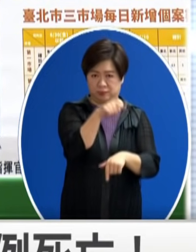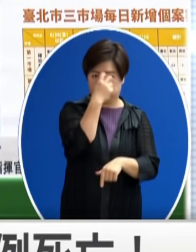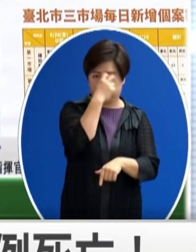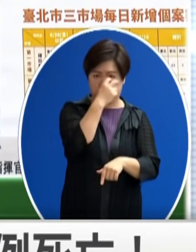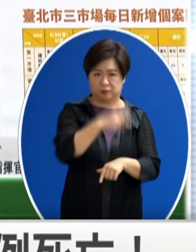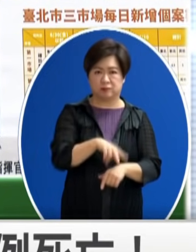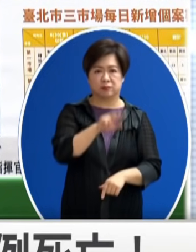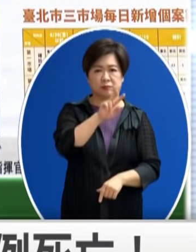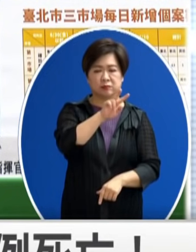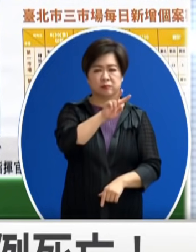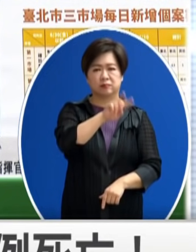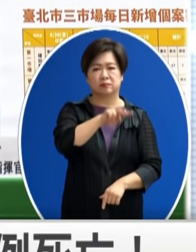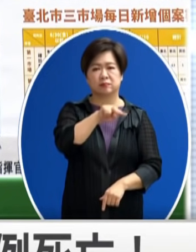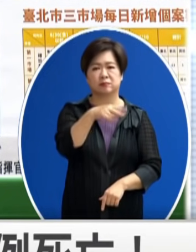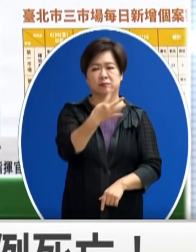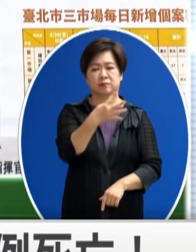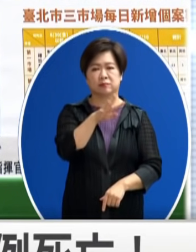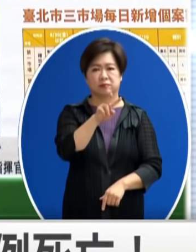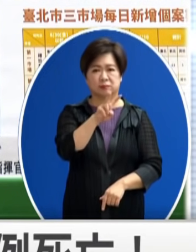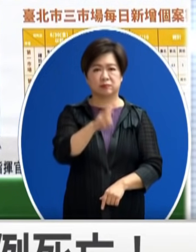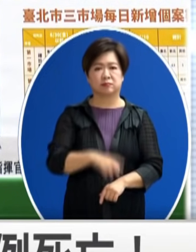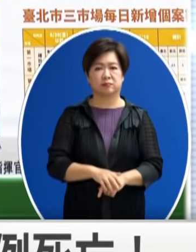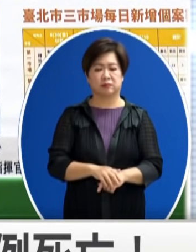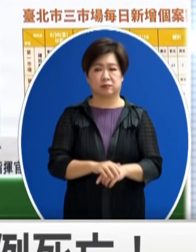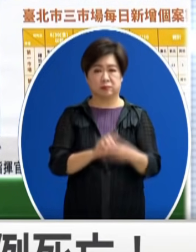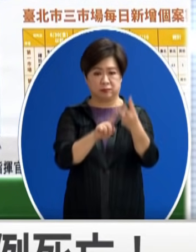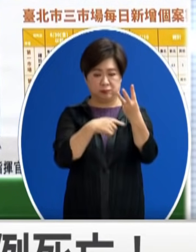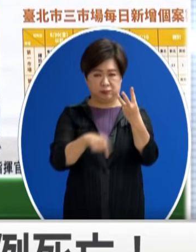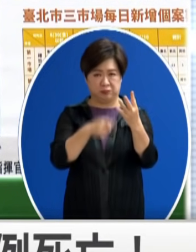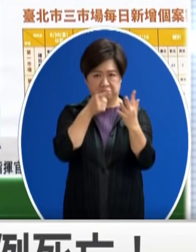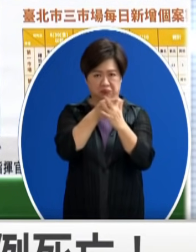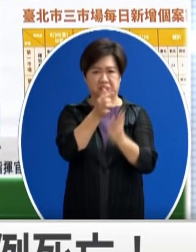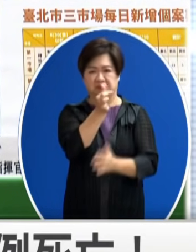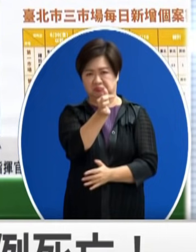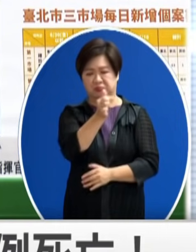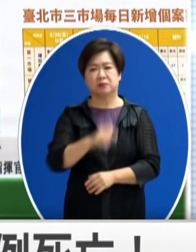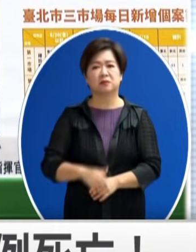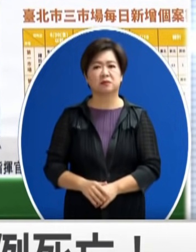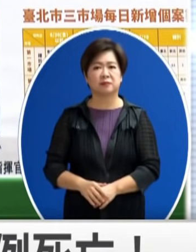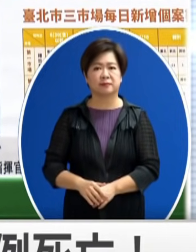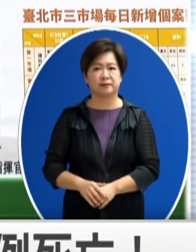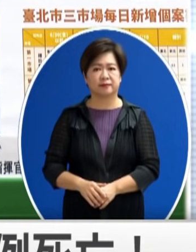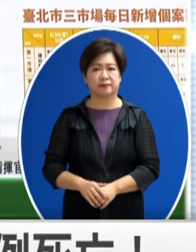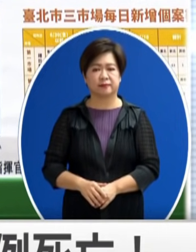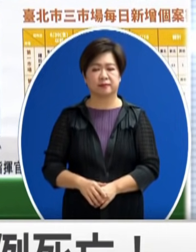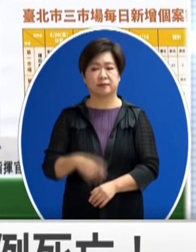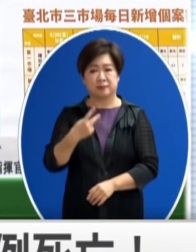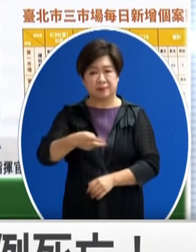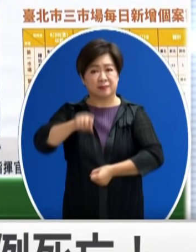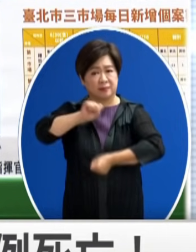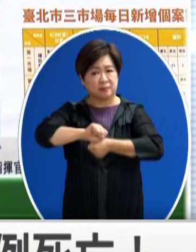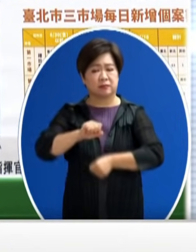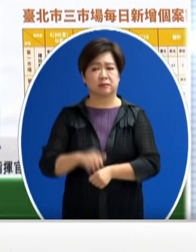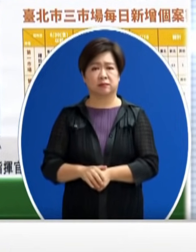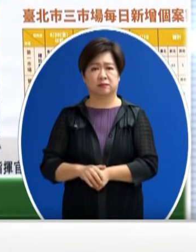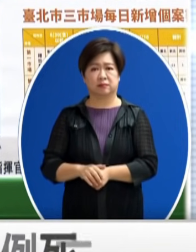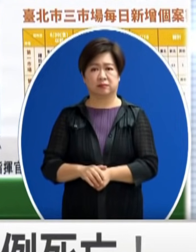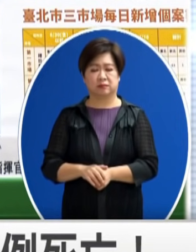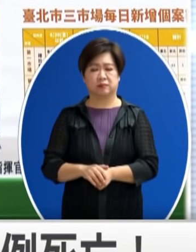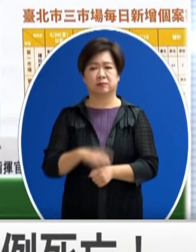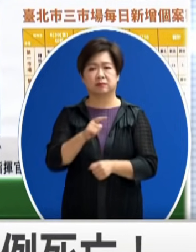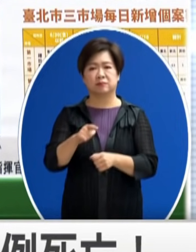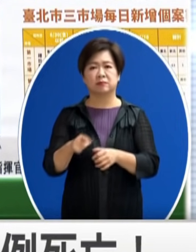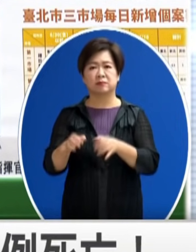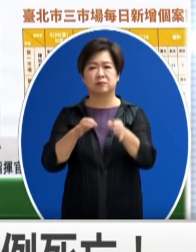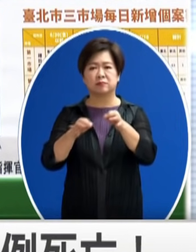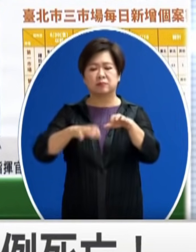的2422位，哈，有3位，哈，是阳性。然后再加上哈三市场的周